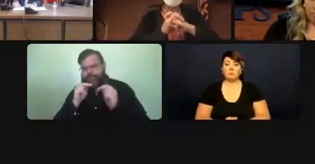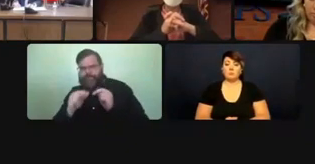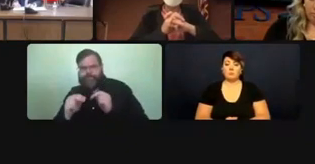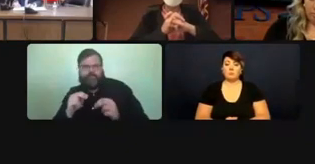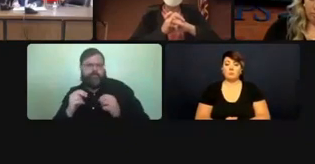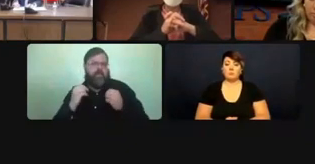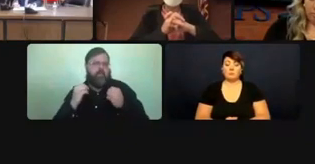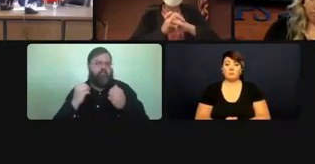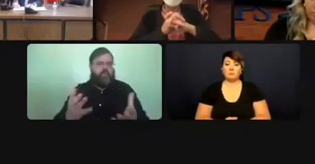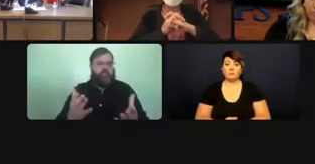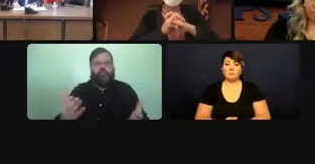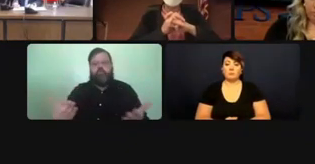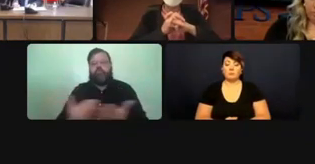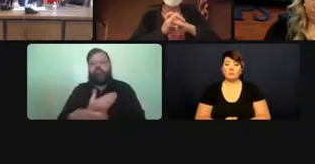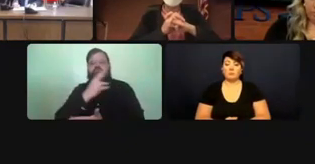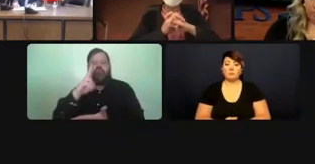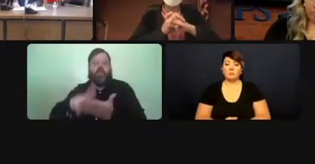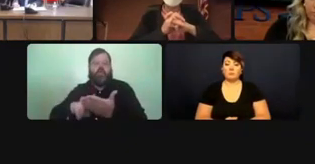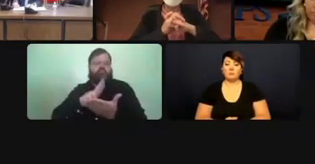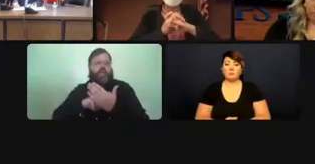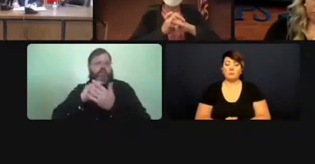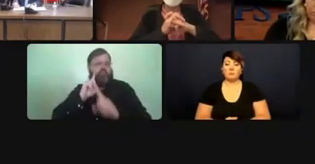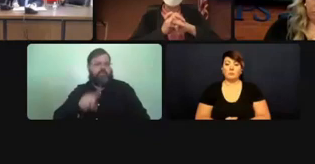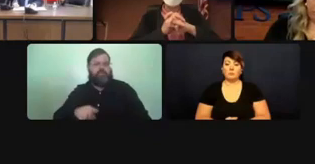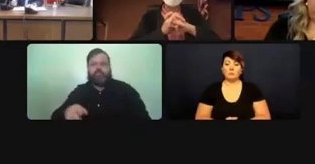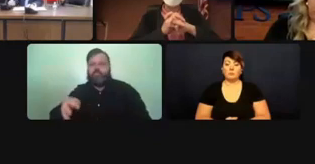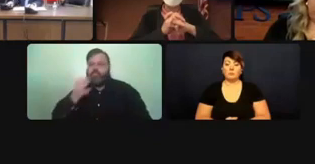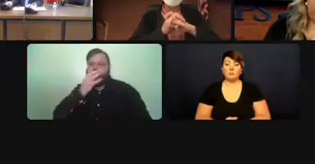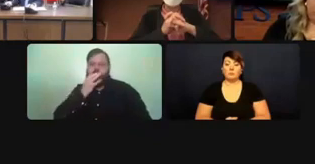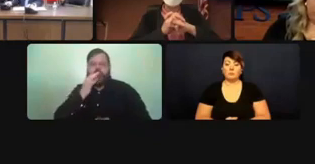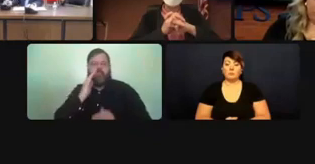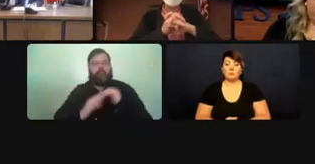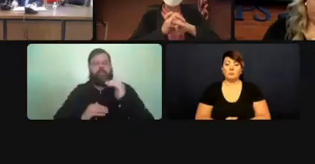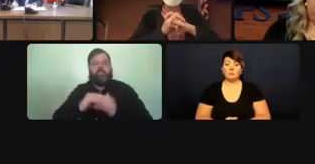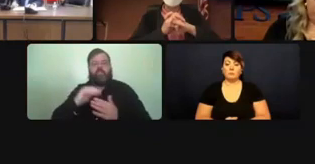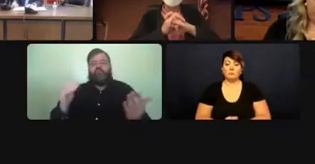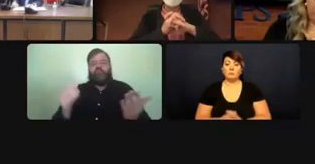au maeneo yaliyo kando ya eneo hilo